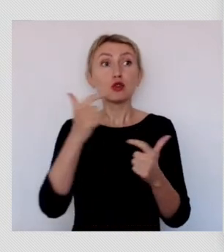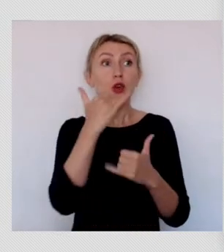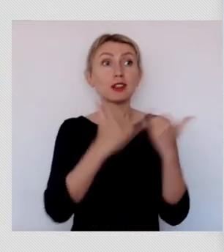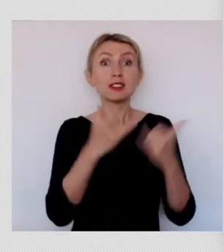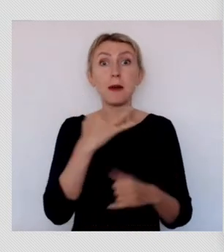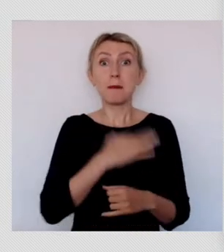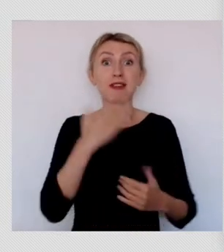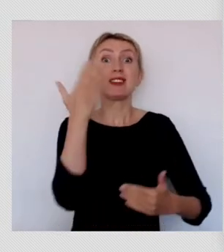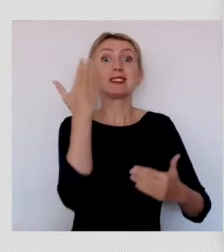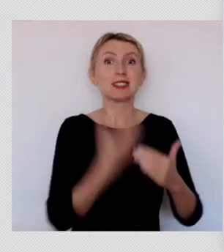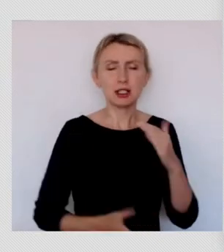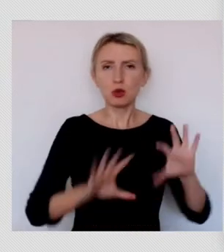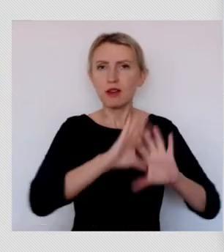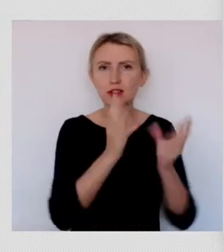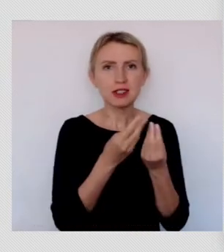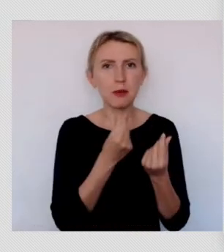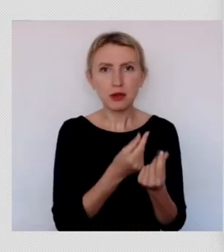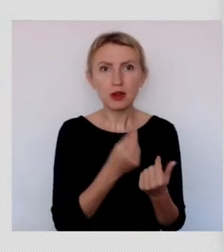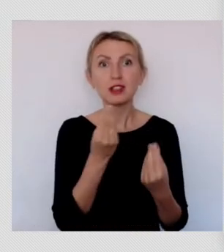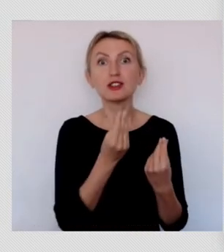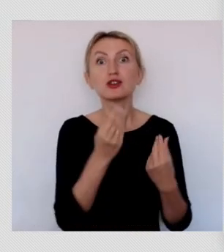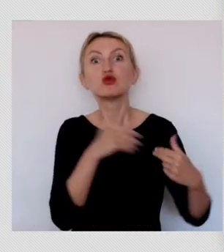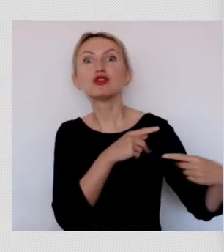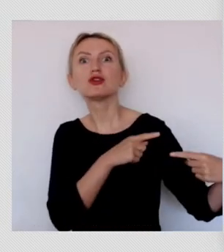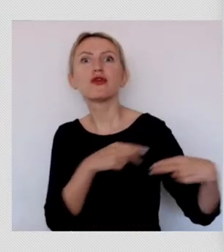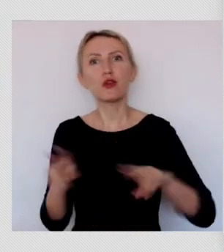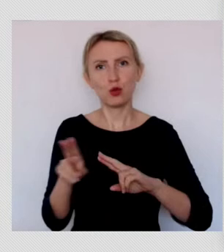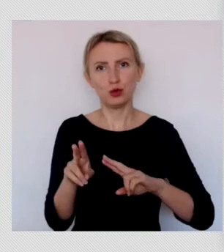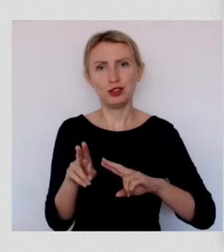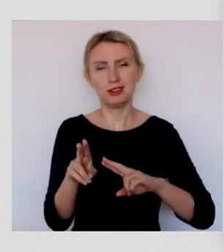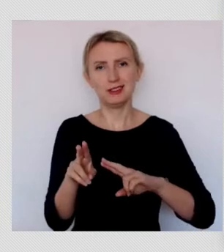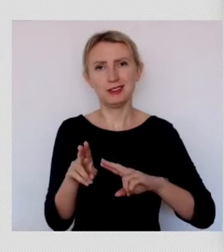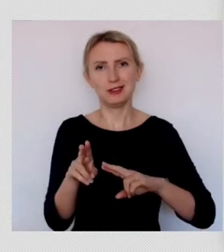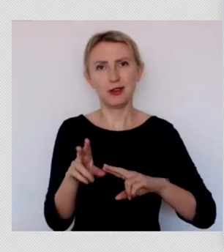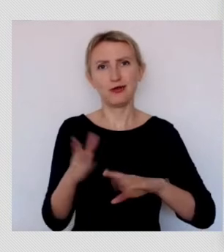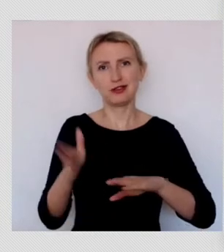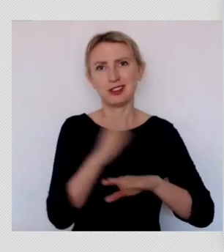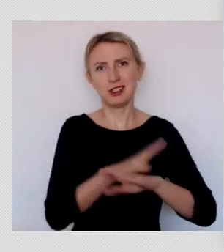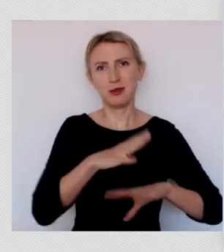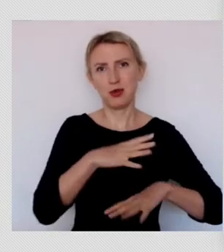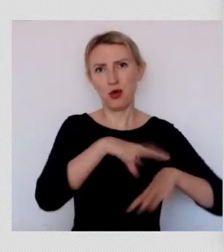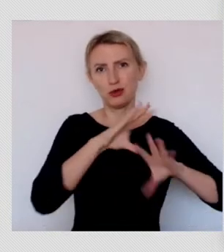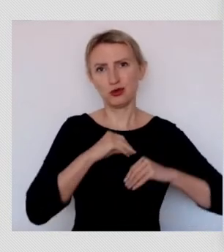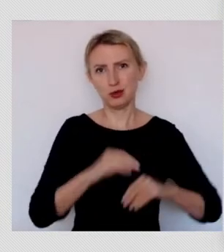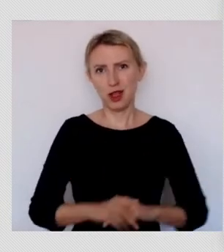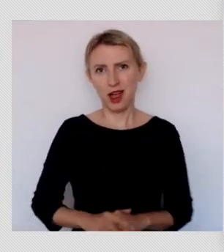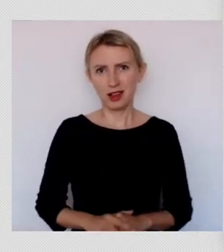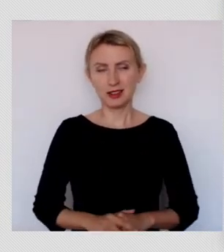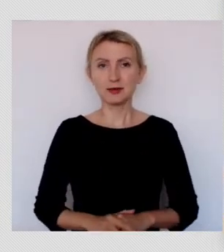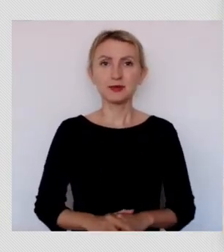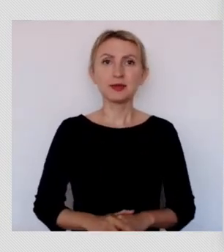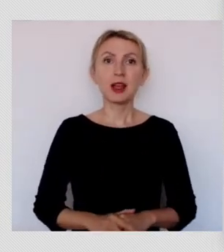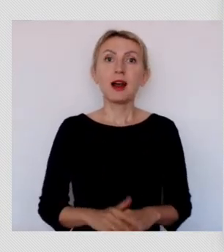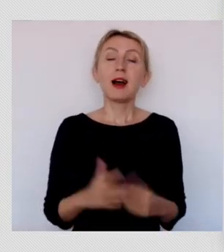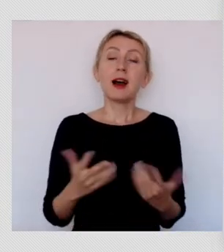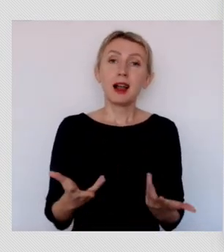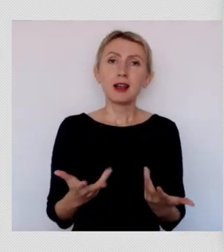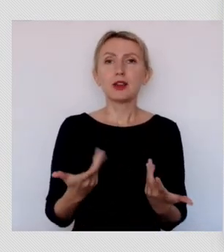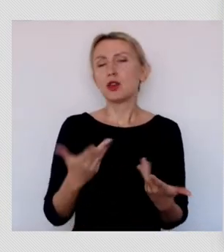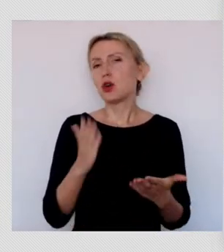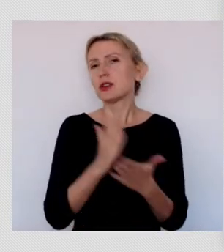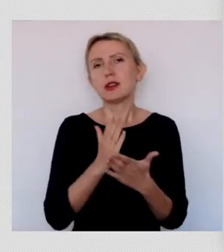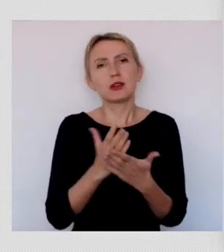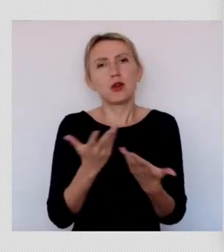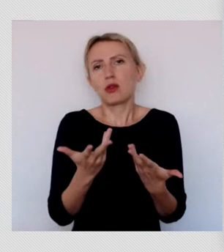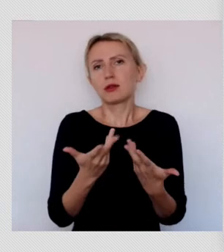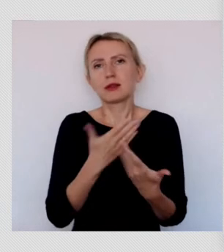dość, że straciły te wszystkie pieniądze, jeszcze musiałyby zwrócić te subwencje, które by otrzymały. Ale to jest, tak jak mówię, hipotetyczne, poczekajmy